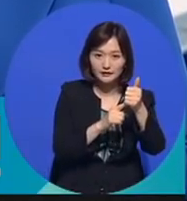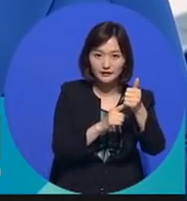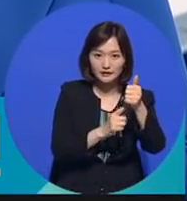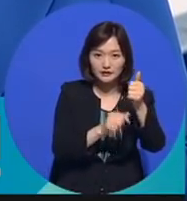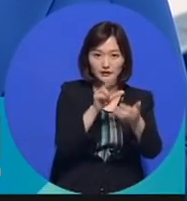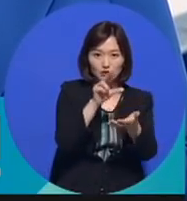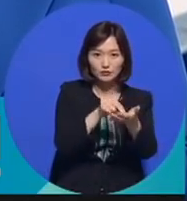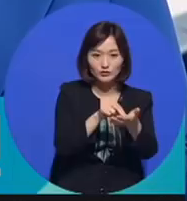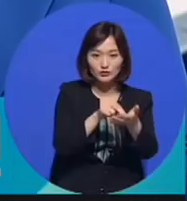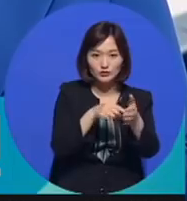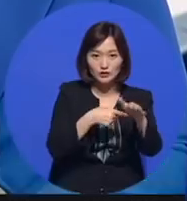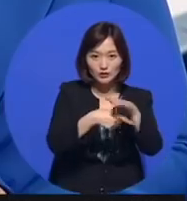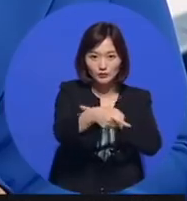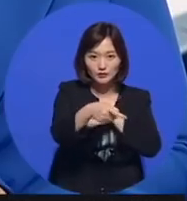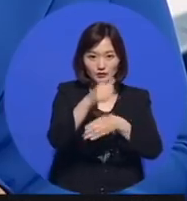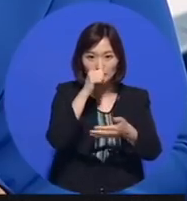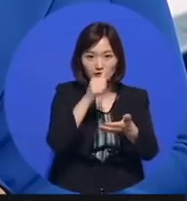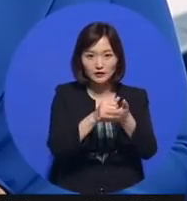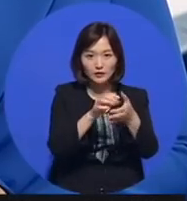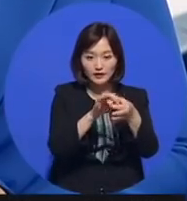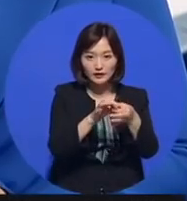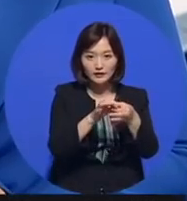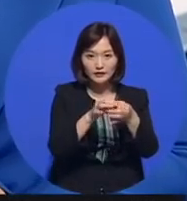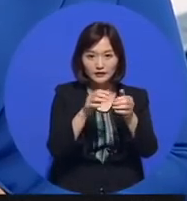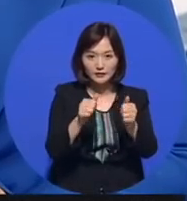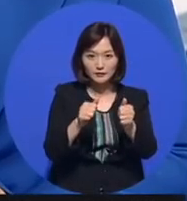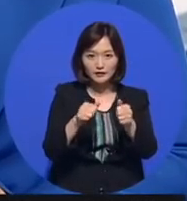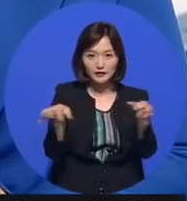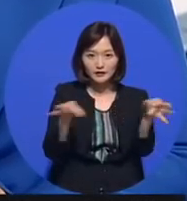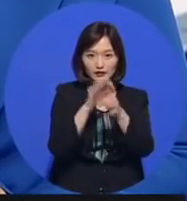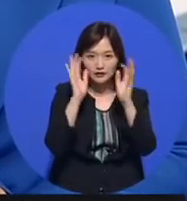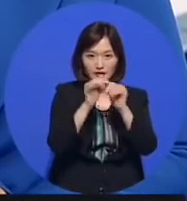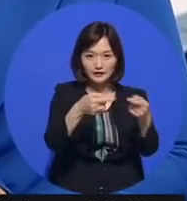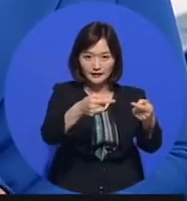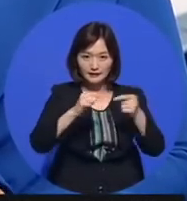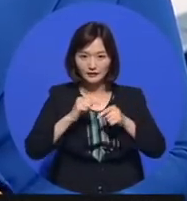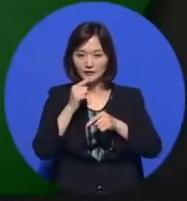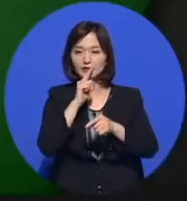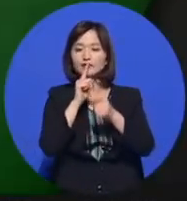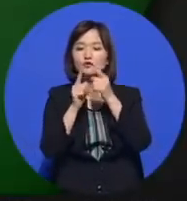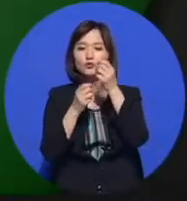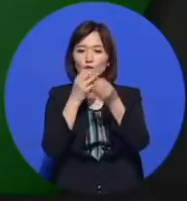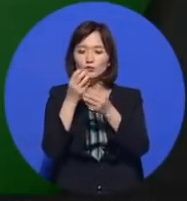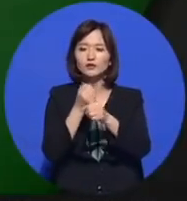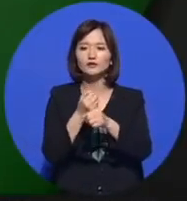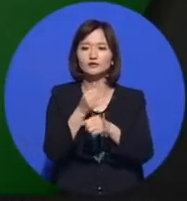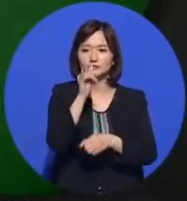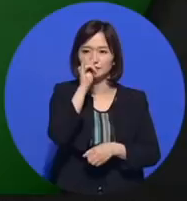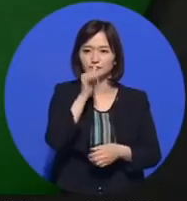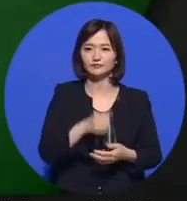경제학자가 증인으로 나와서 증언을 했습니다. 최윤경 기자가 전해드리겠습니다.